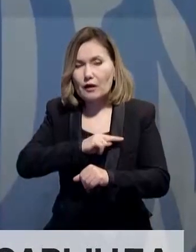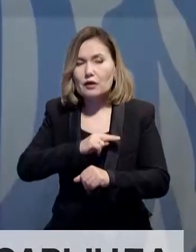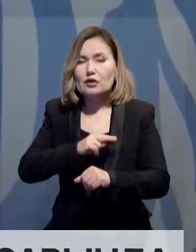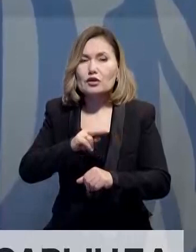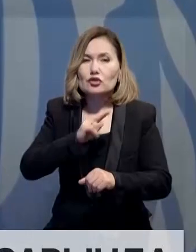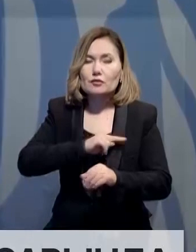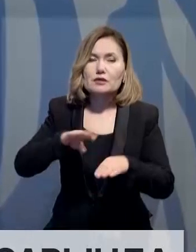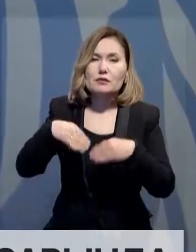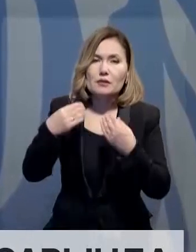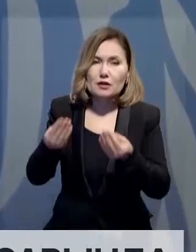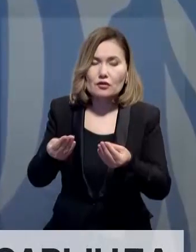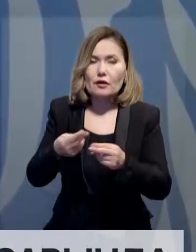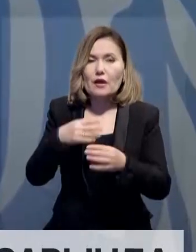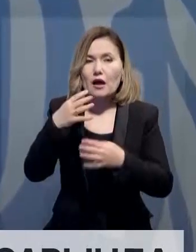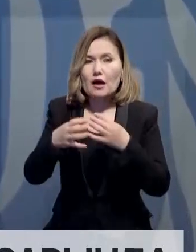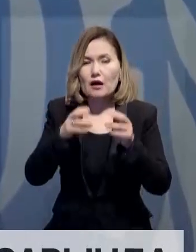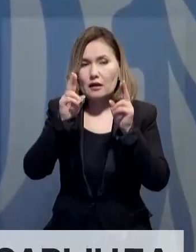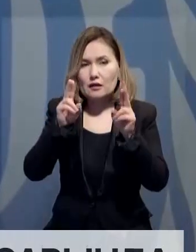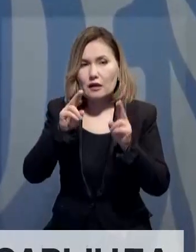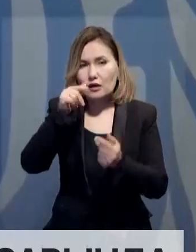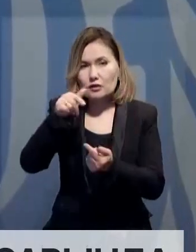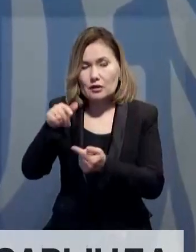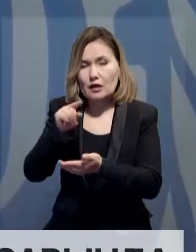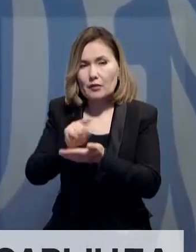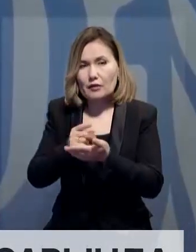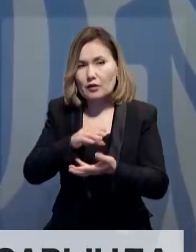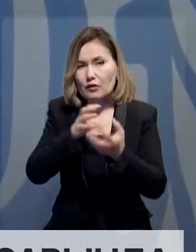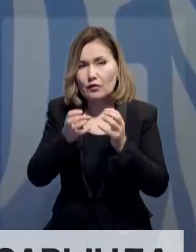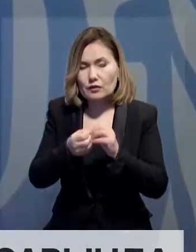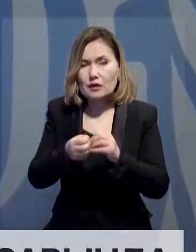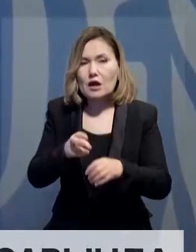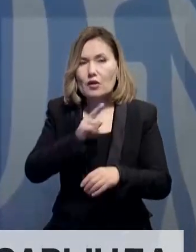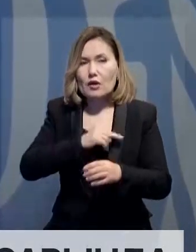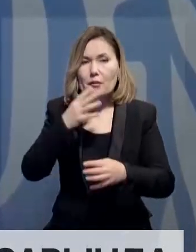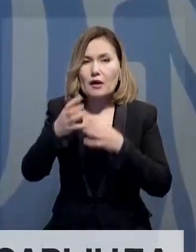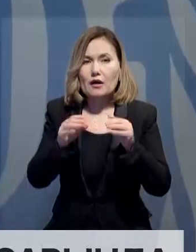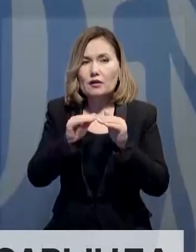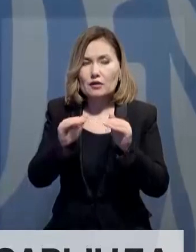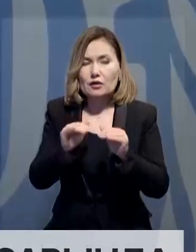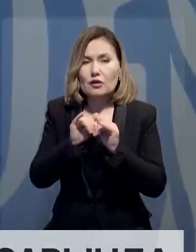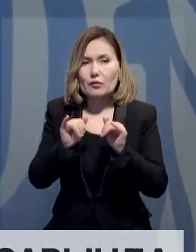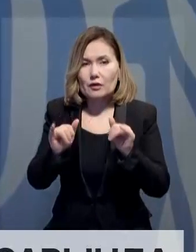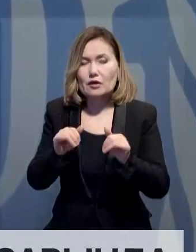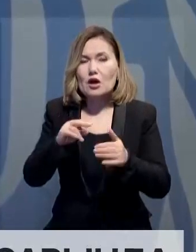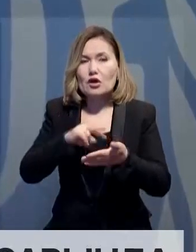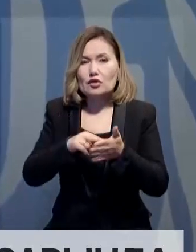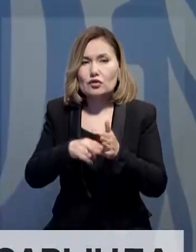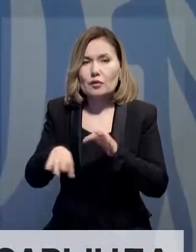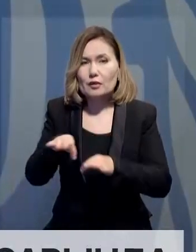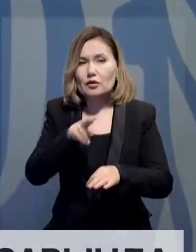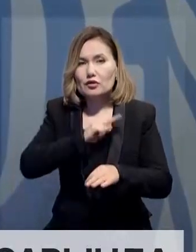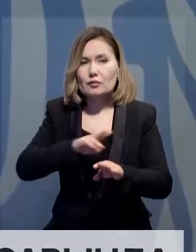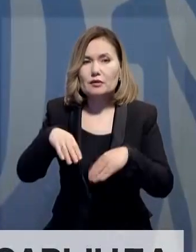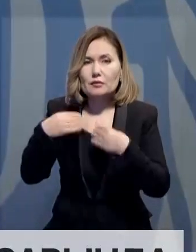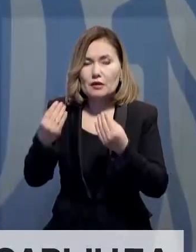талдауларды халықаралық стандартқа енгізу, сол жобалардың халықаралық деңгейге жеткізу жобасында біз жұмыс